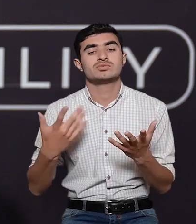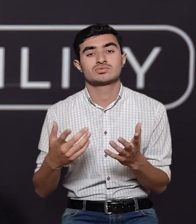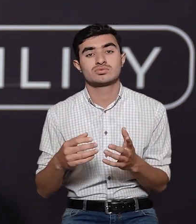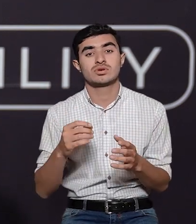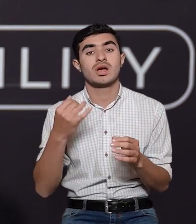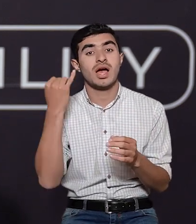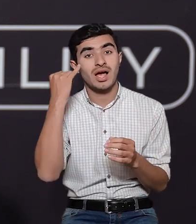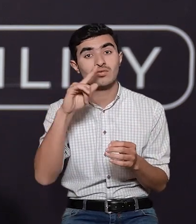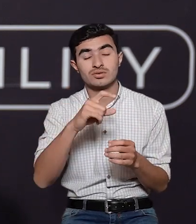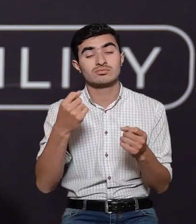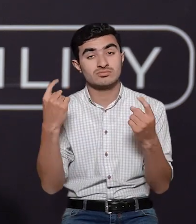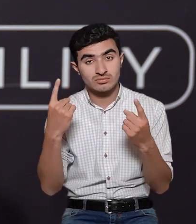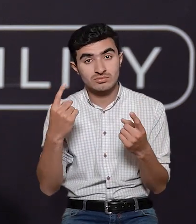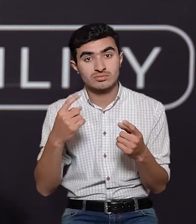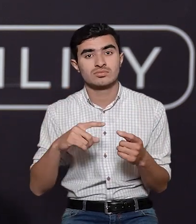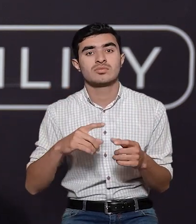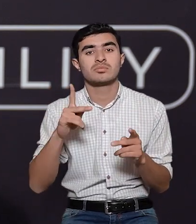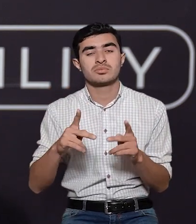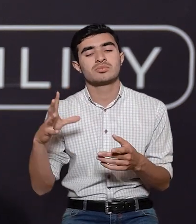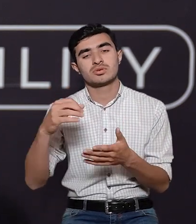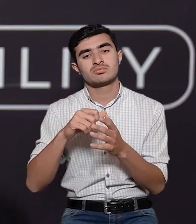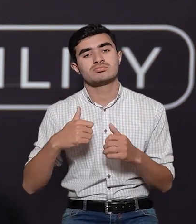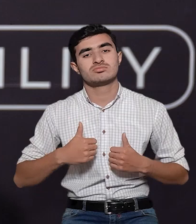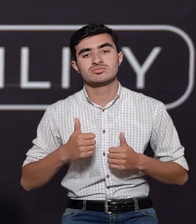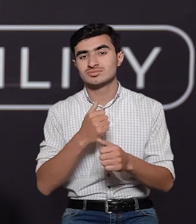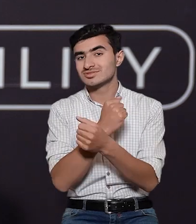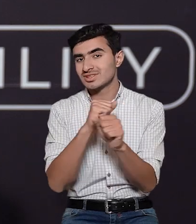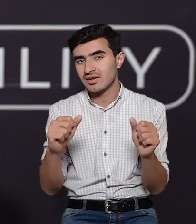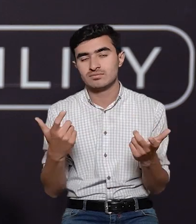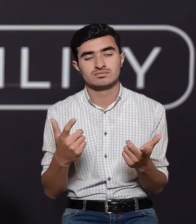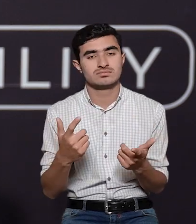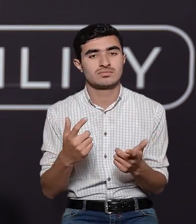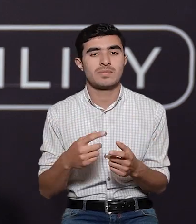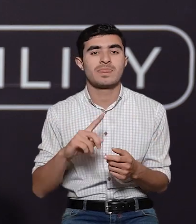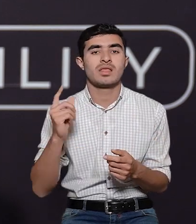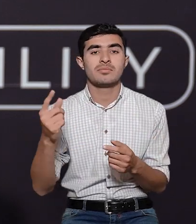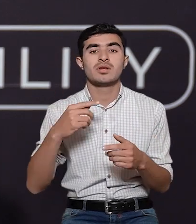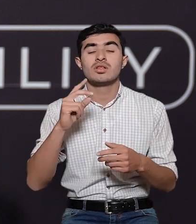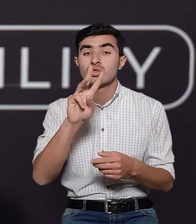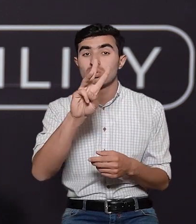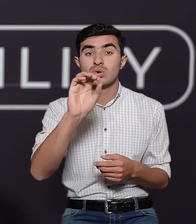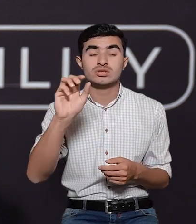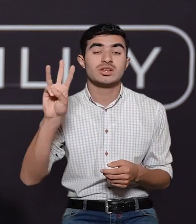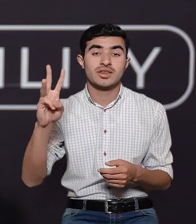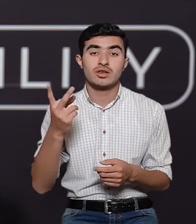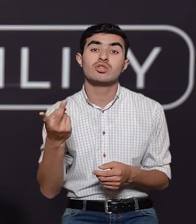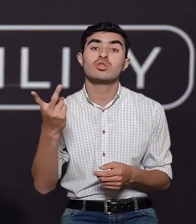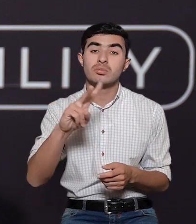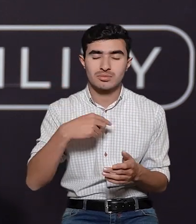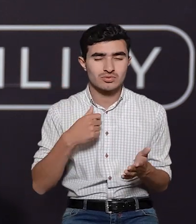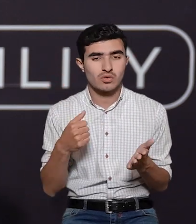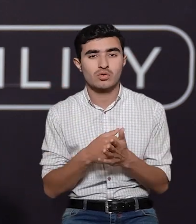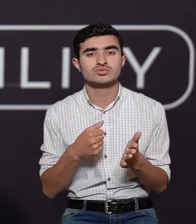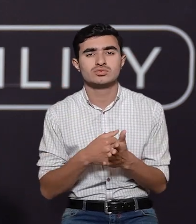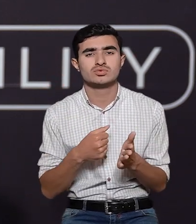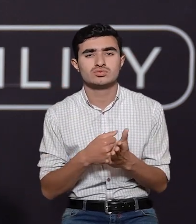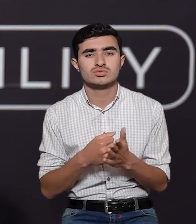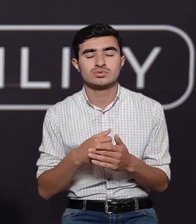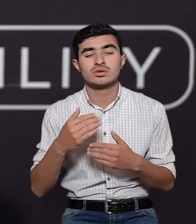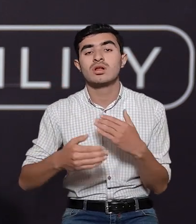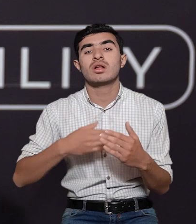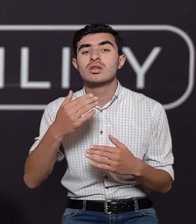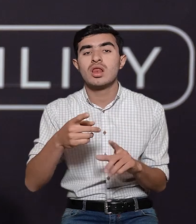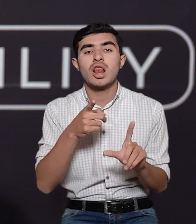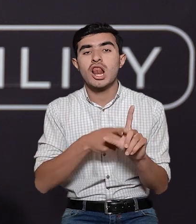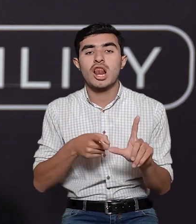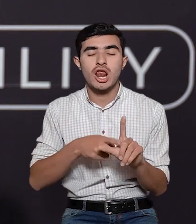تھا نا ہم نے یہ نہیں ہو سکتا، یہ نہیں ممکن، لیکن پھر ہم نے ہمت نہیں ہاری، 2003 میں کوشش کرتے رہے، اور آخرکار لاہور شہر میں